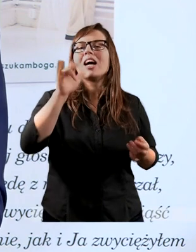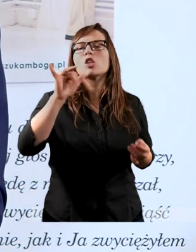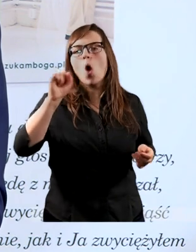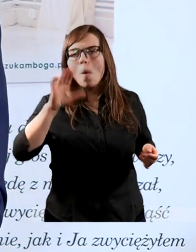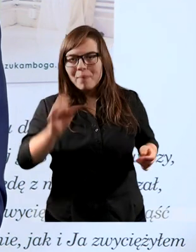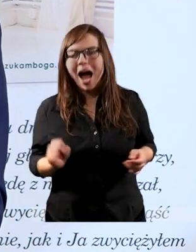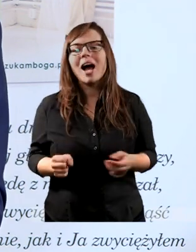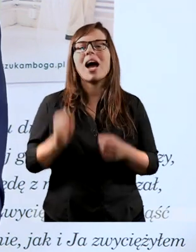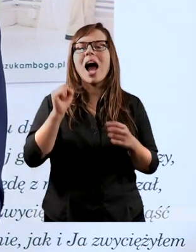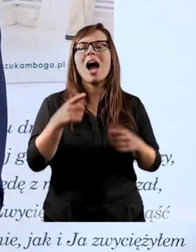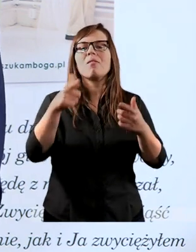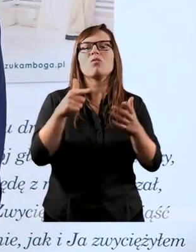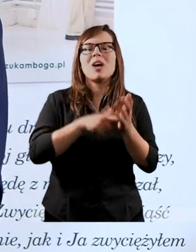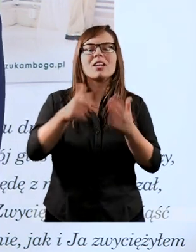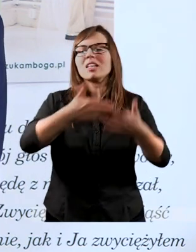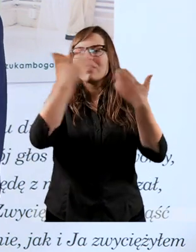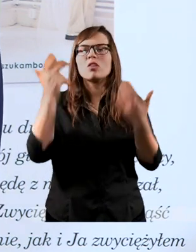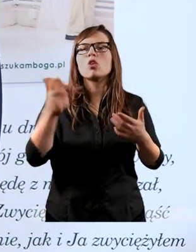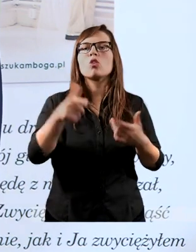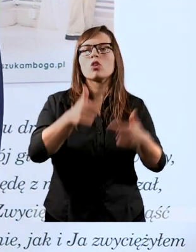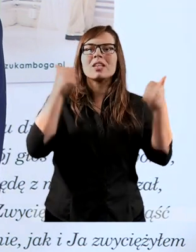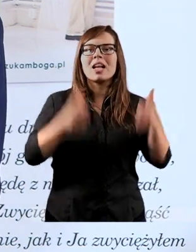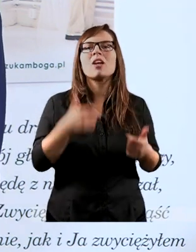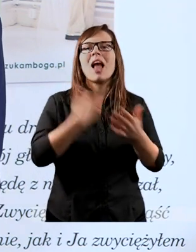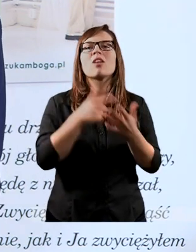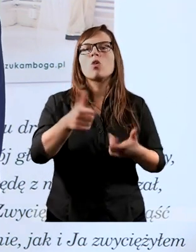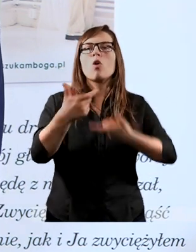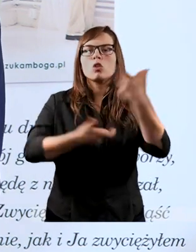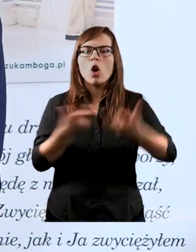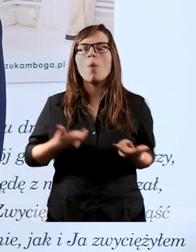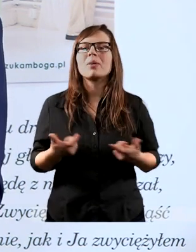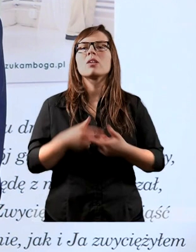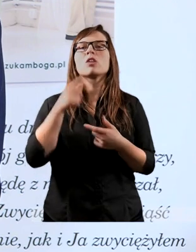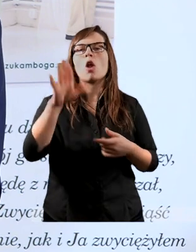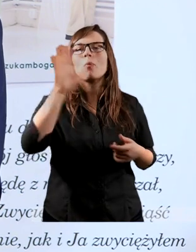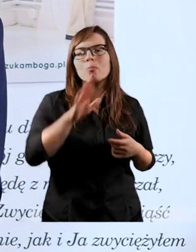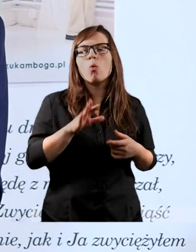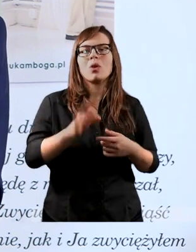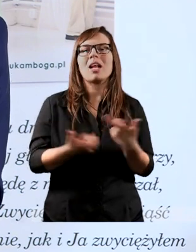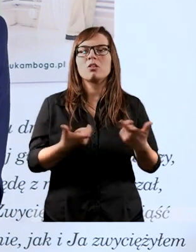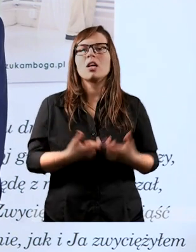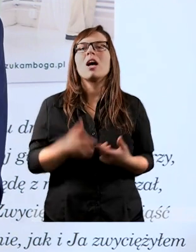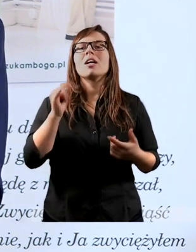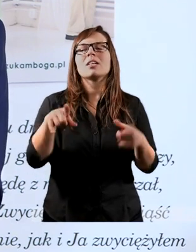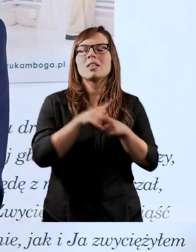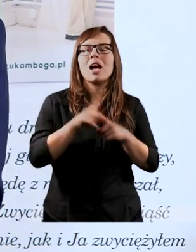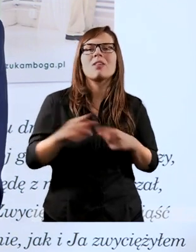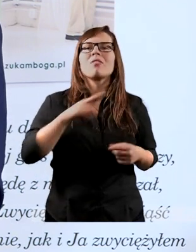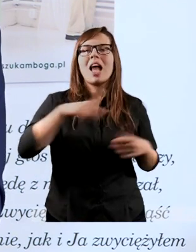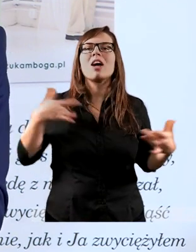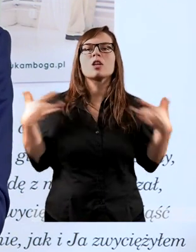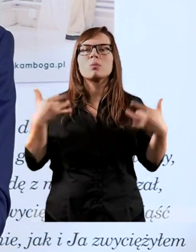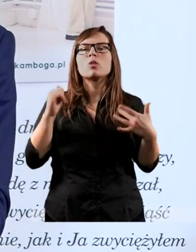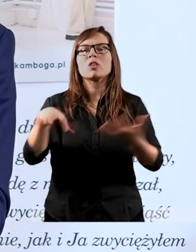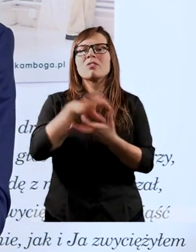Hioba, a Hiob nawet nie wiedział, co to się stało, kto mu to zrobił. On nawet myślał, że to Pan Bóg. I tak samo i w naszym życiu